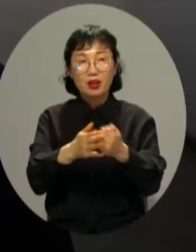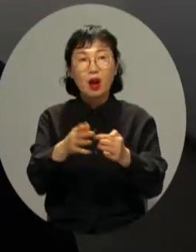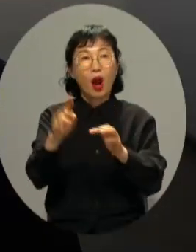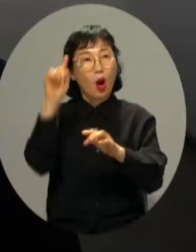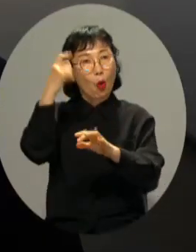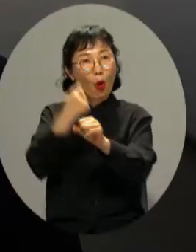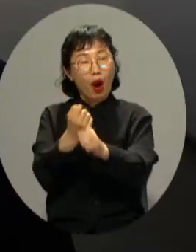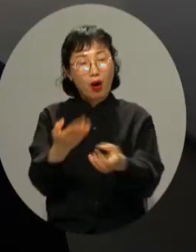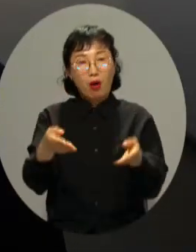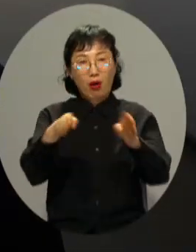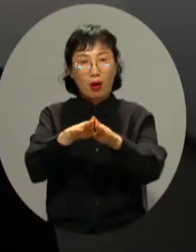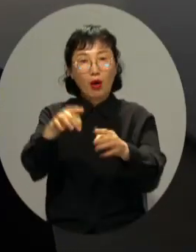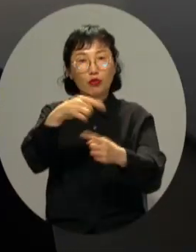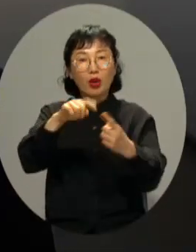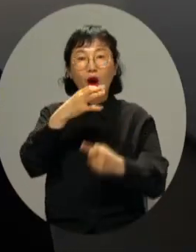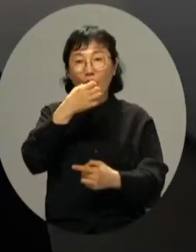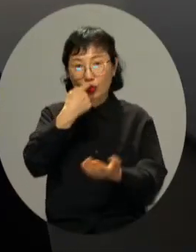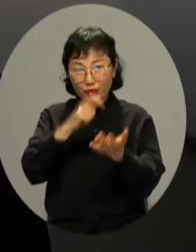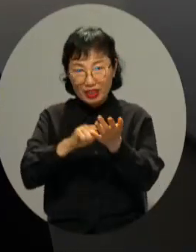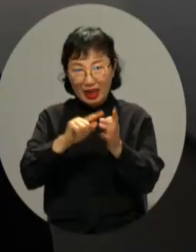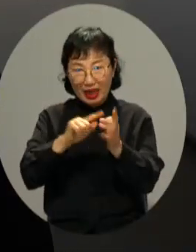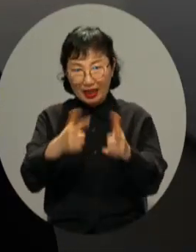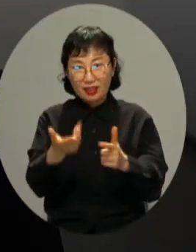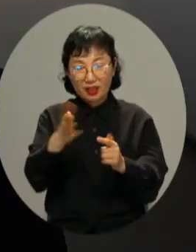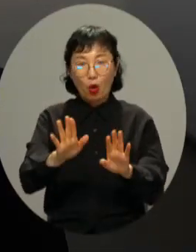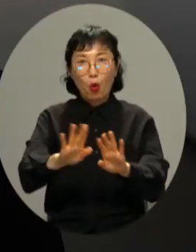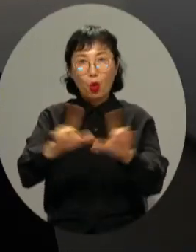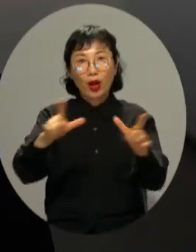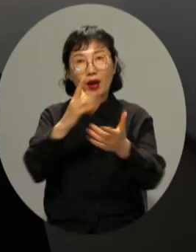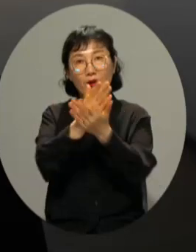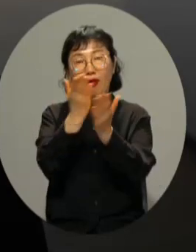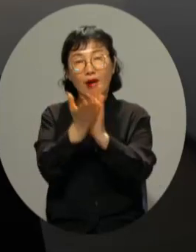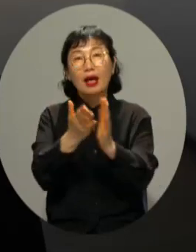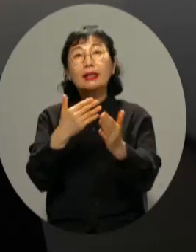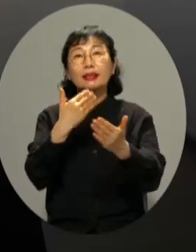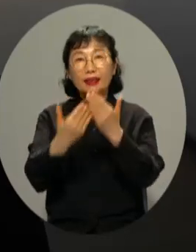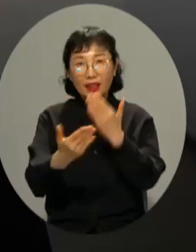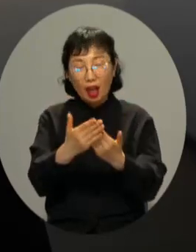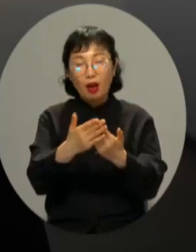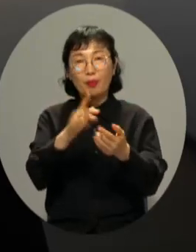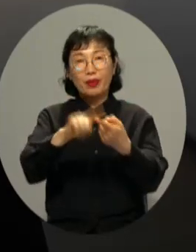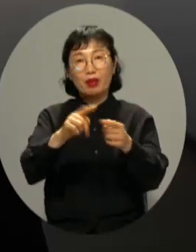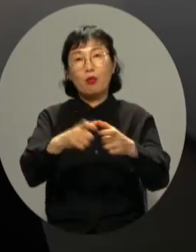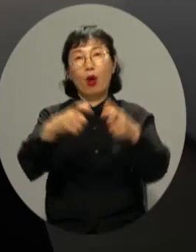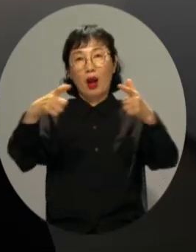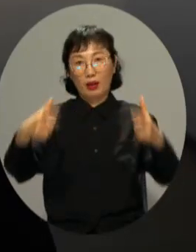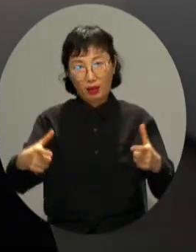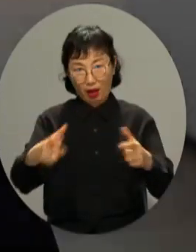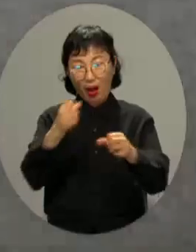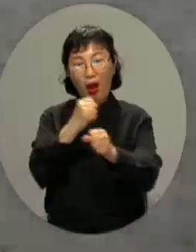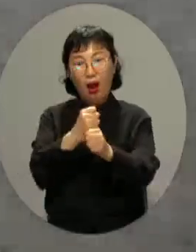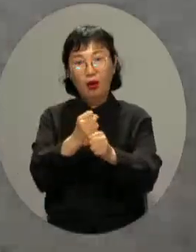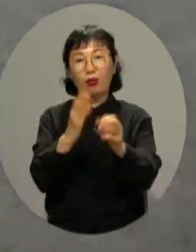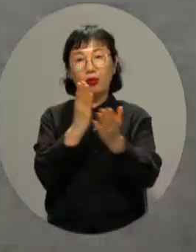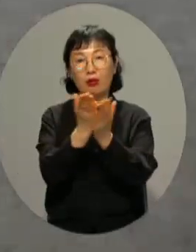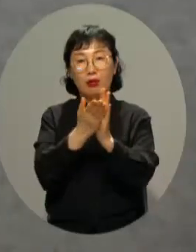운영하기 힘들었습니다. 그러나 올해에는 보다 다양한 기상과학 체험 시설을 확대한 체험관도